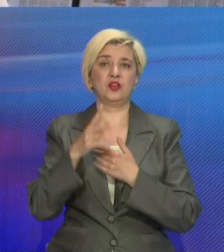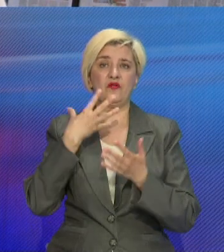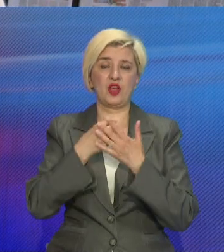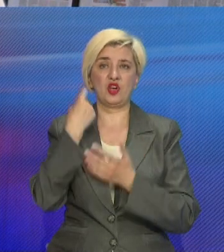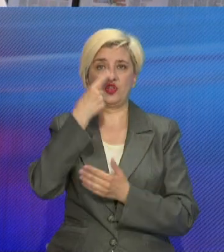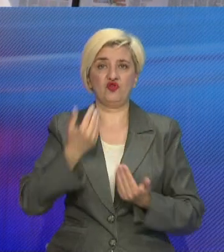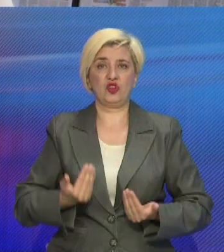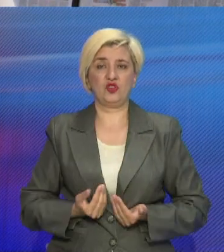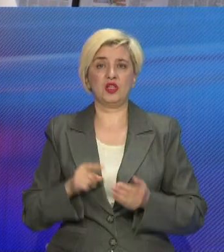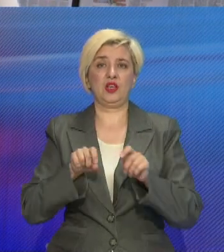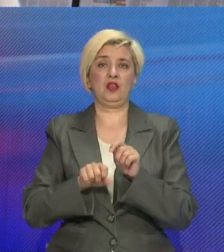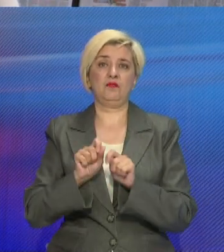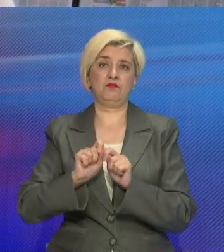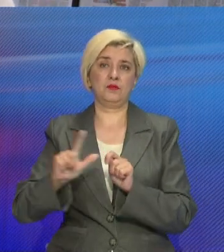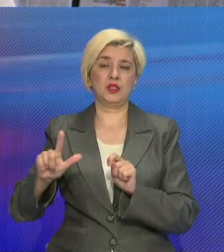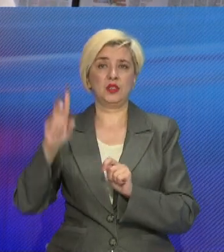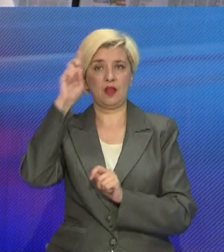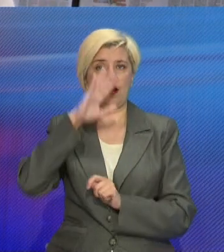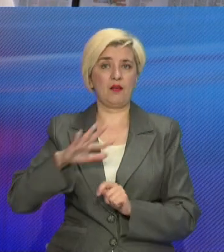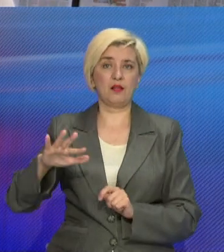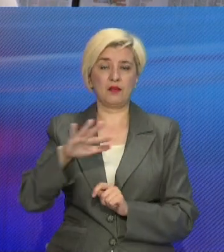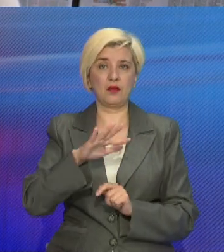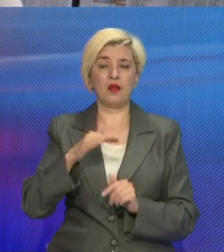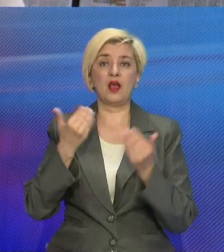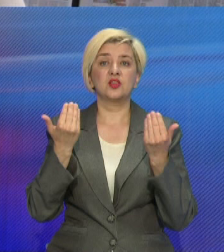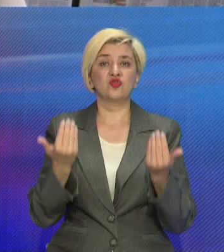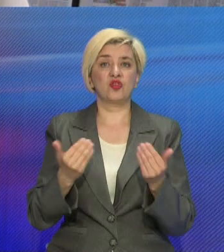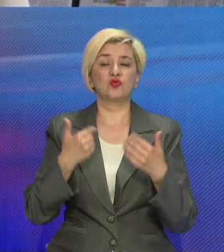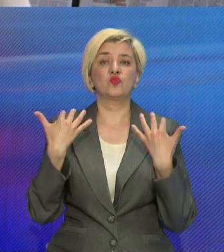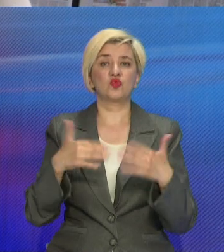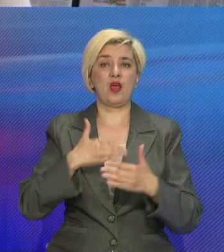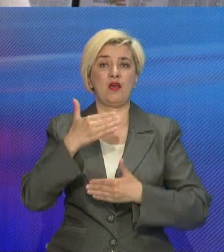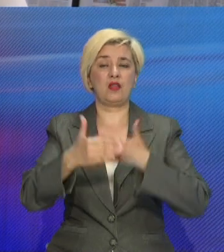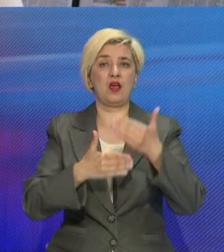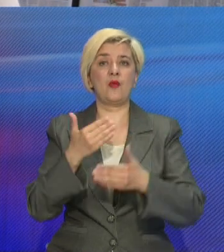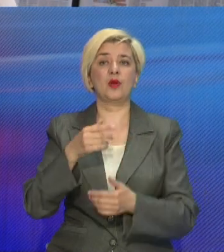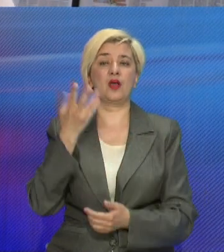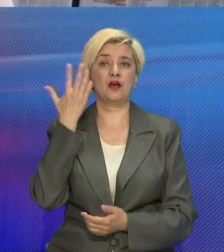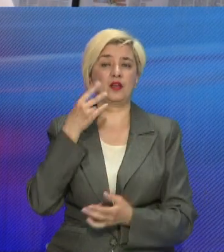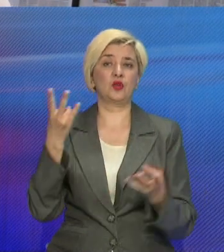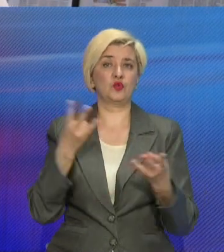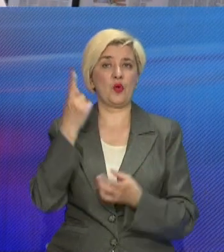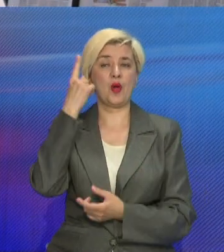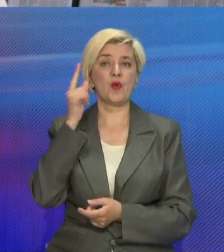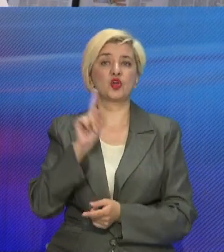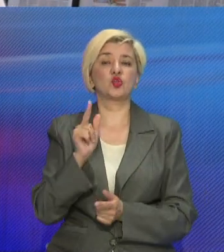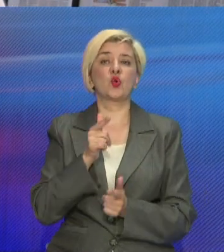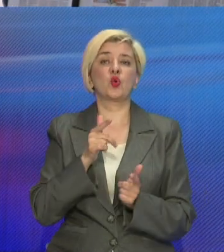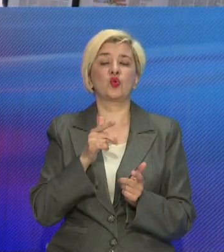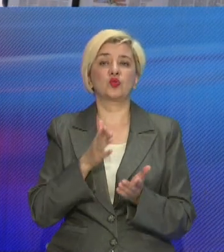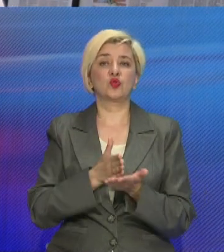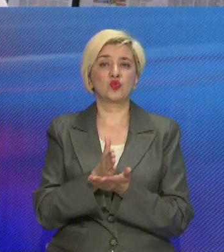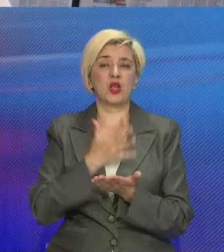Но вместе с тем сегодня пришел такой этап, когда нужно подумать, а что ты, служа своей стране, готов отдать? А что ты оставишь